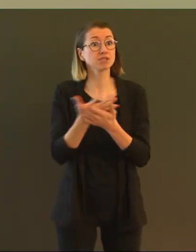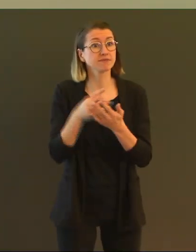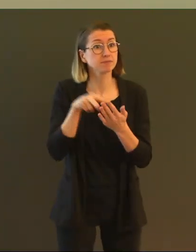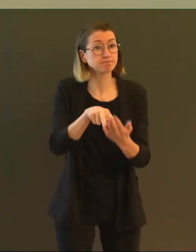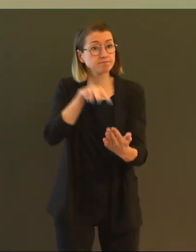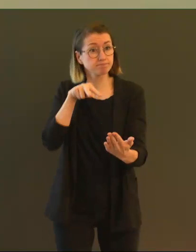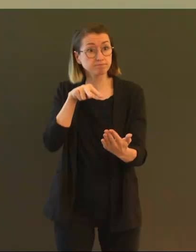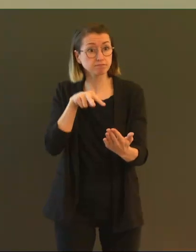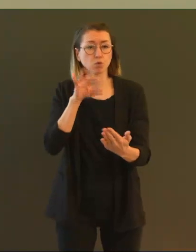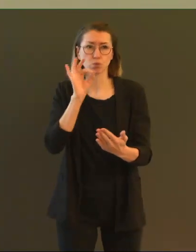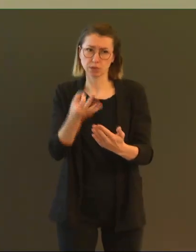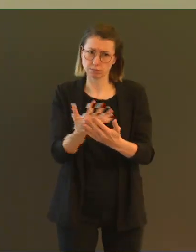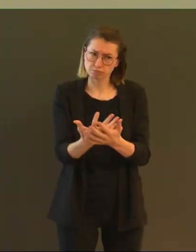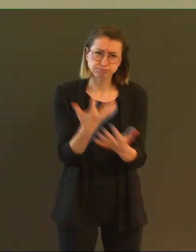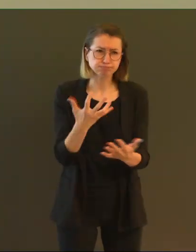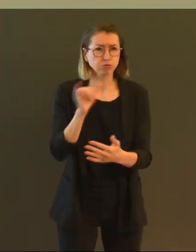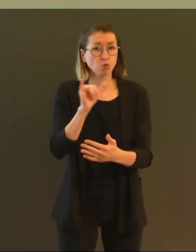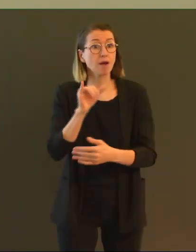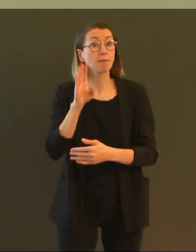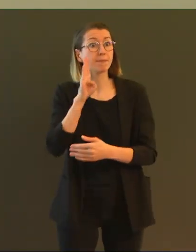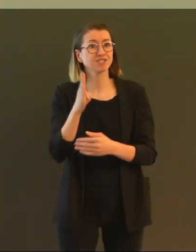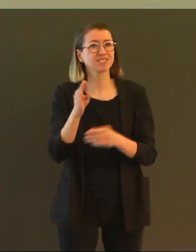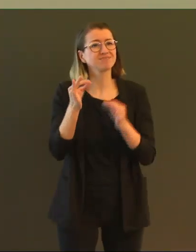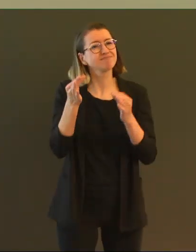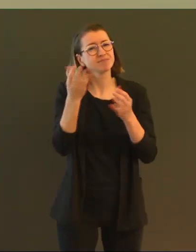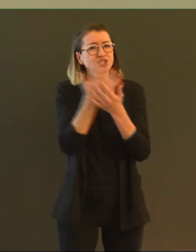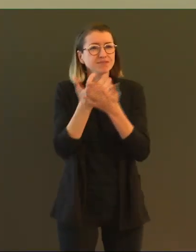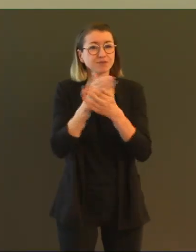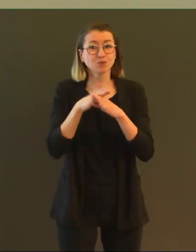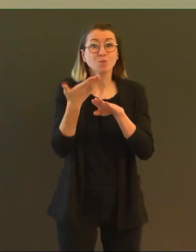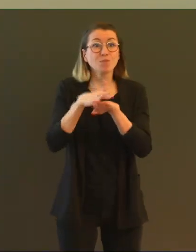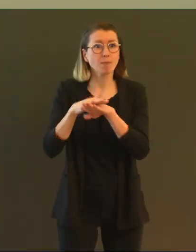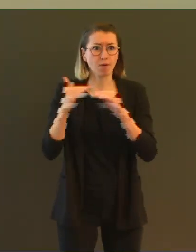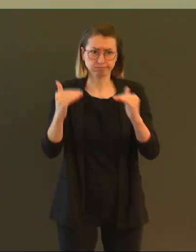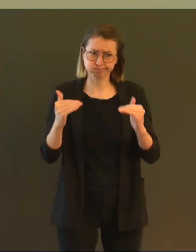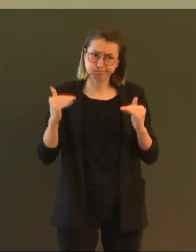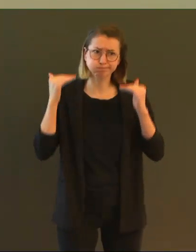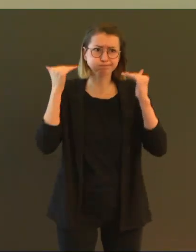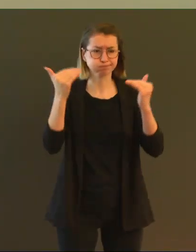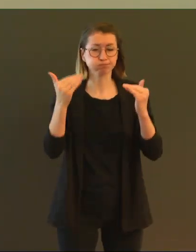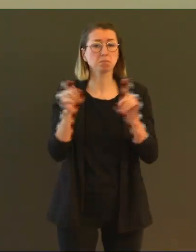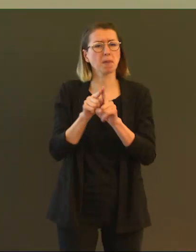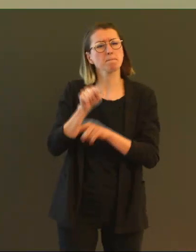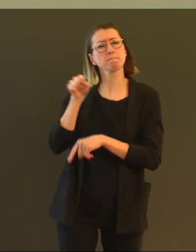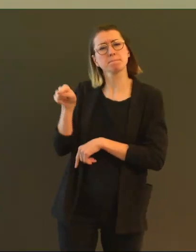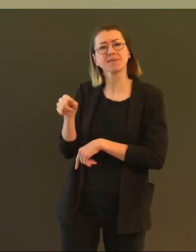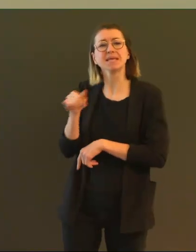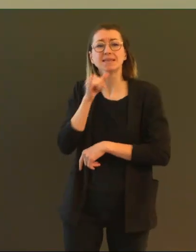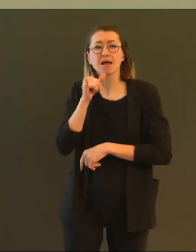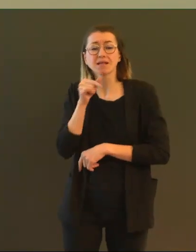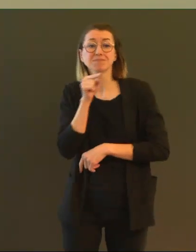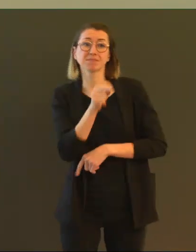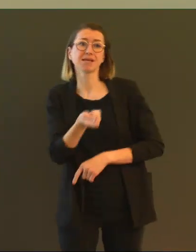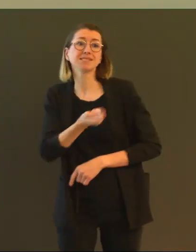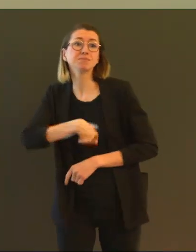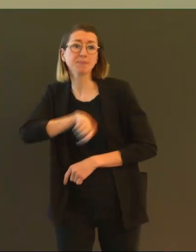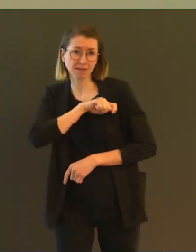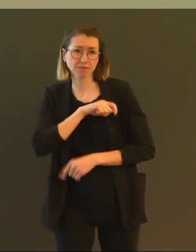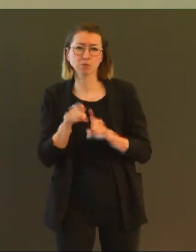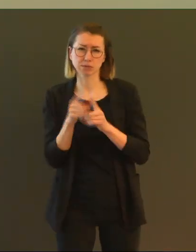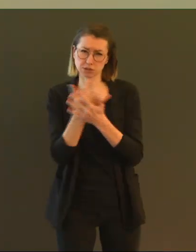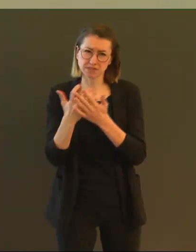mortalité élevé, comme certains pays du Sud, l'Italie et l'Espagne par exemple, un peu comme certains pays, un pays du Nord